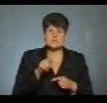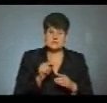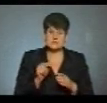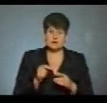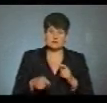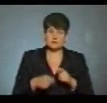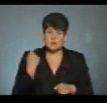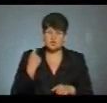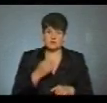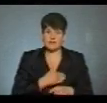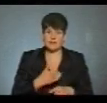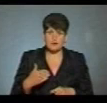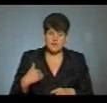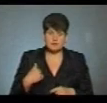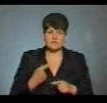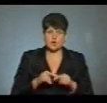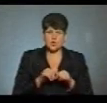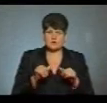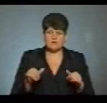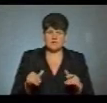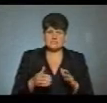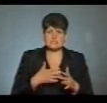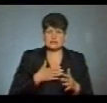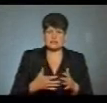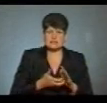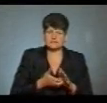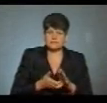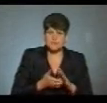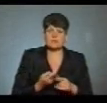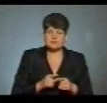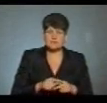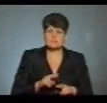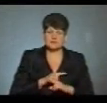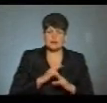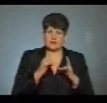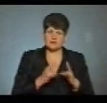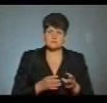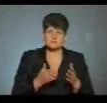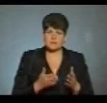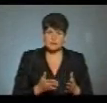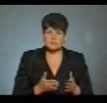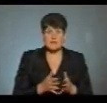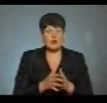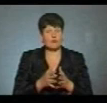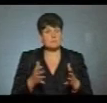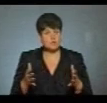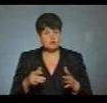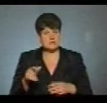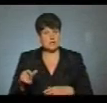легень, оце і відповідно розвивається дихальна недостатність, це може становити смертельну небезпеку. Але в більшості